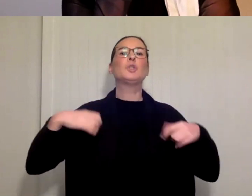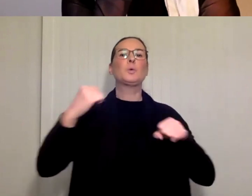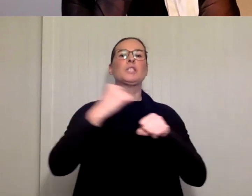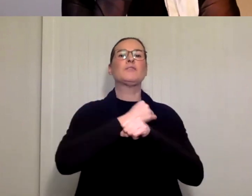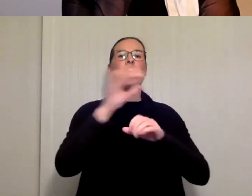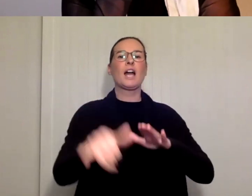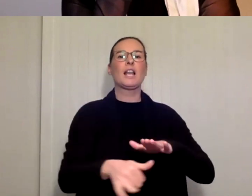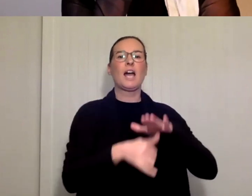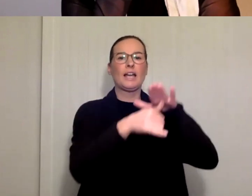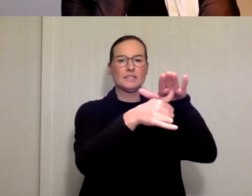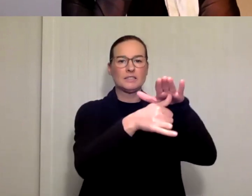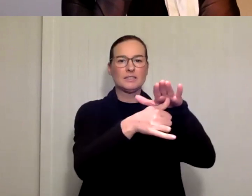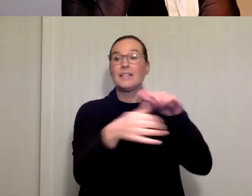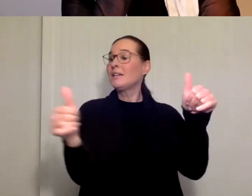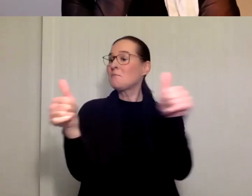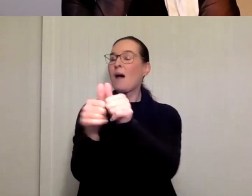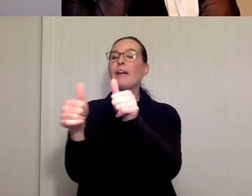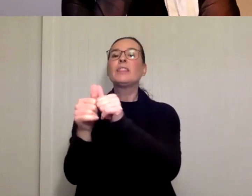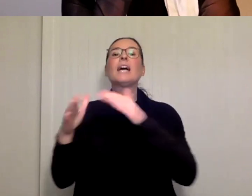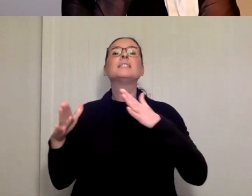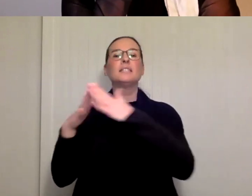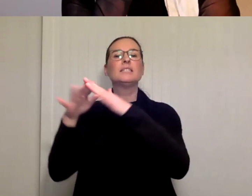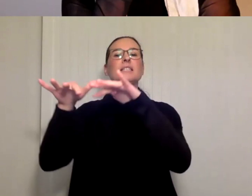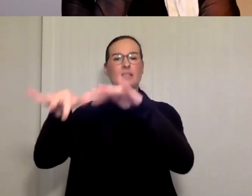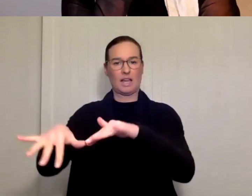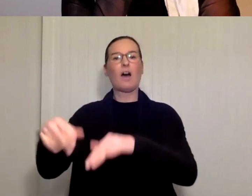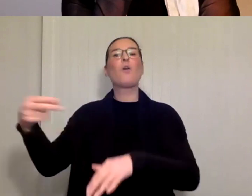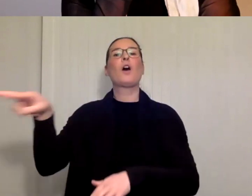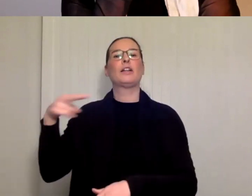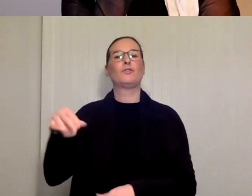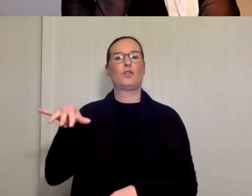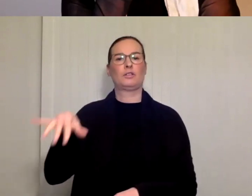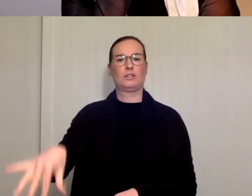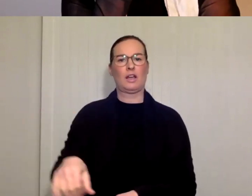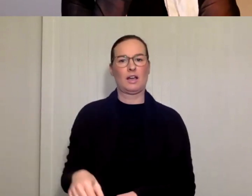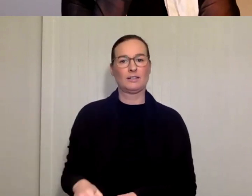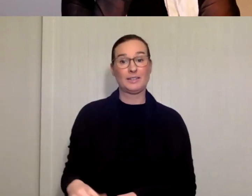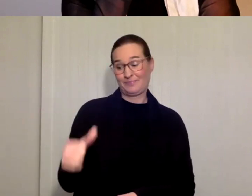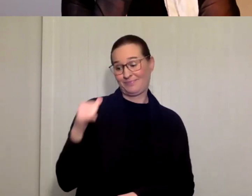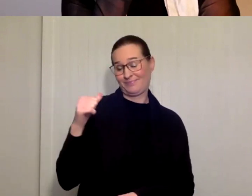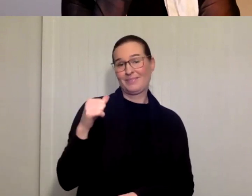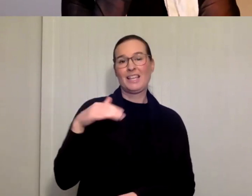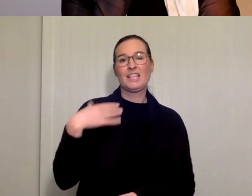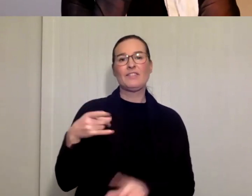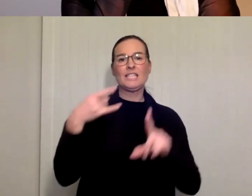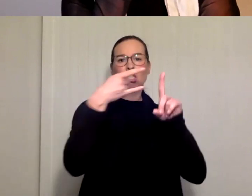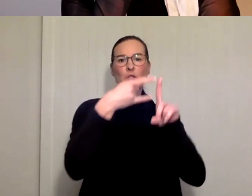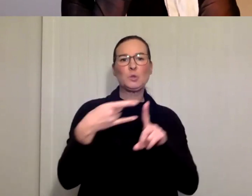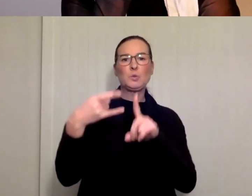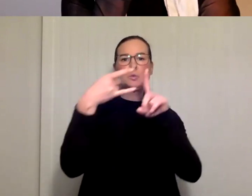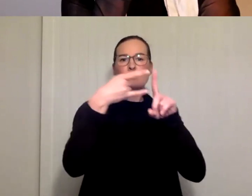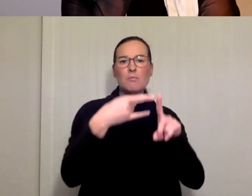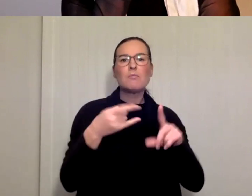Resonanzen aus unseren Partnerkirchen. Und ich komme übrigens jetzt gerade aus einer Zoom-Konferenz mit Kollegen von uns,